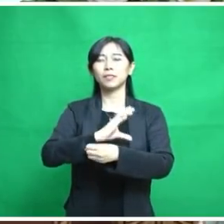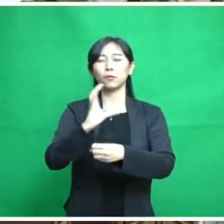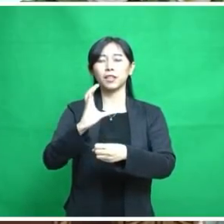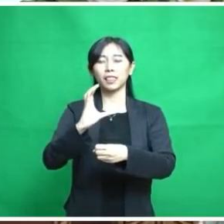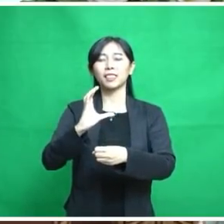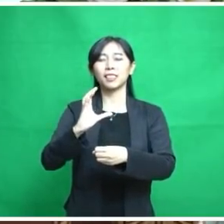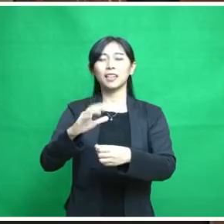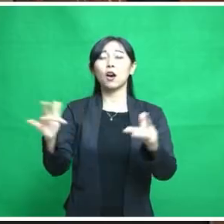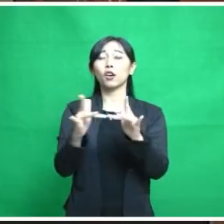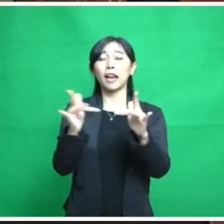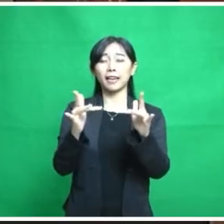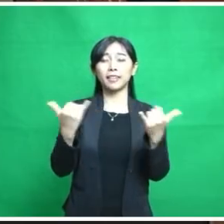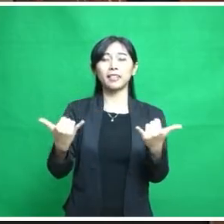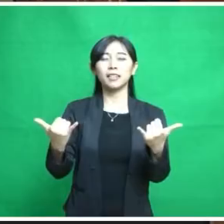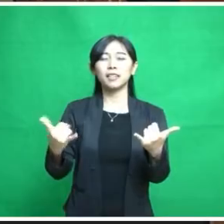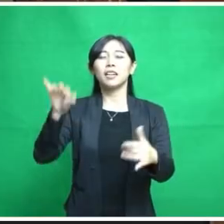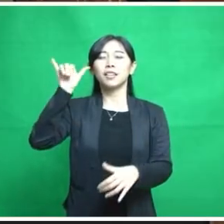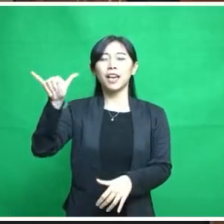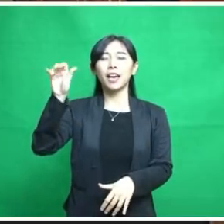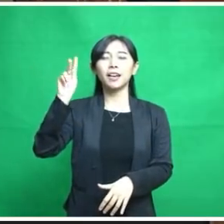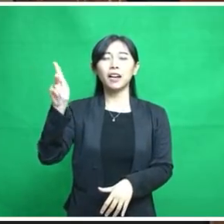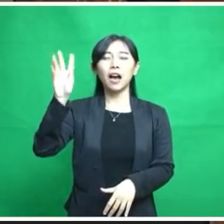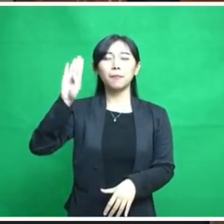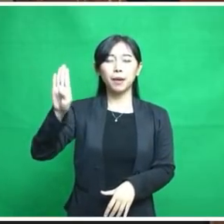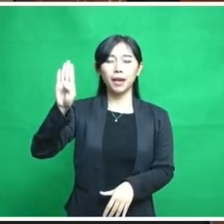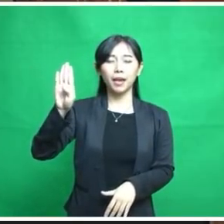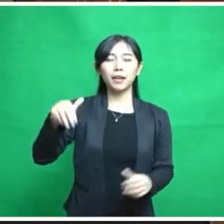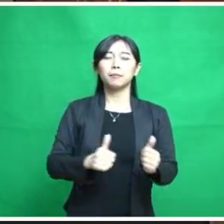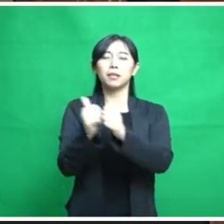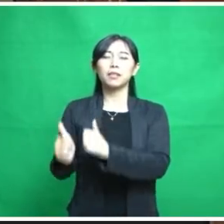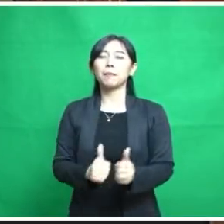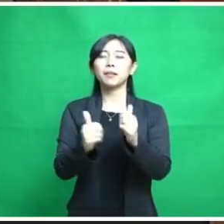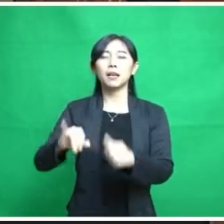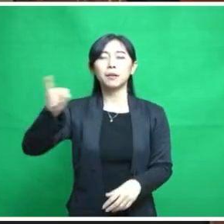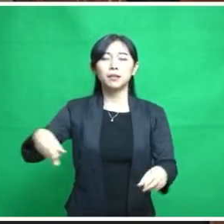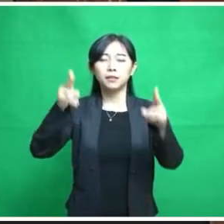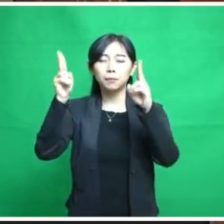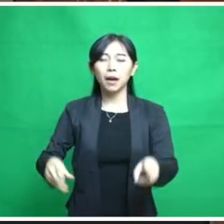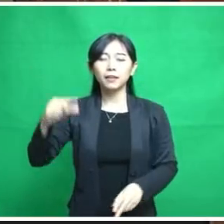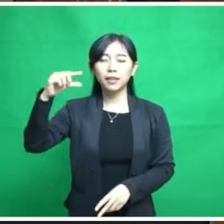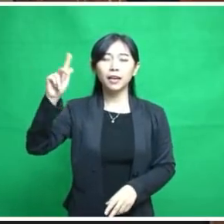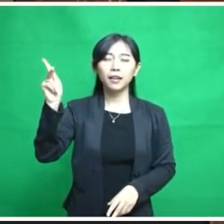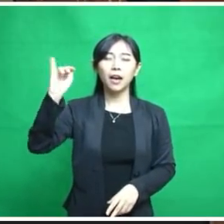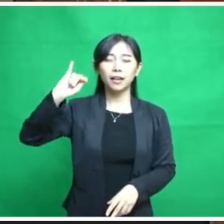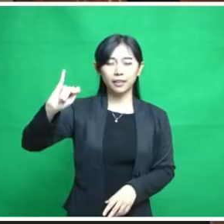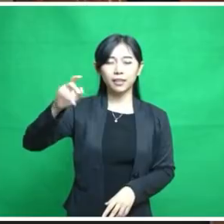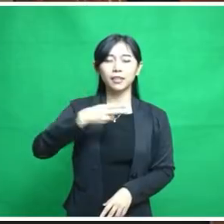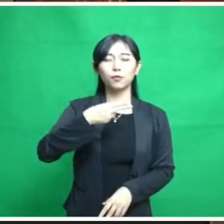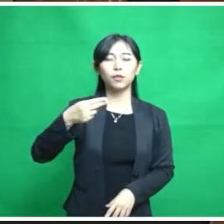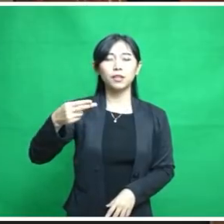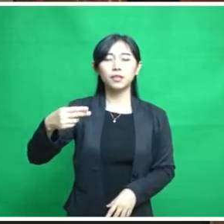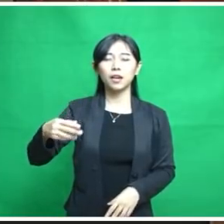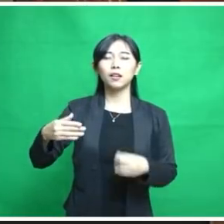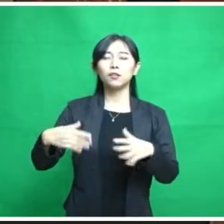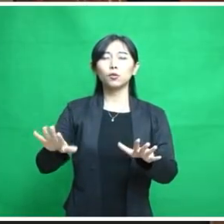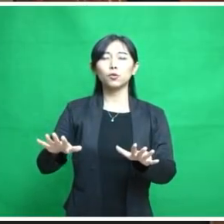diselenggarakan secara online, Yayasan Komunikasi Bersama dengan jemaat-jemaat seluruh KKI yang ada di Indonesia ini